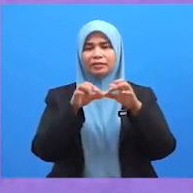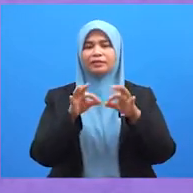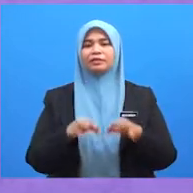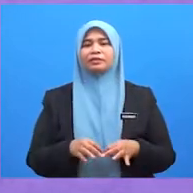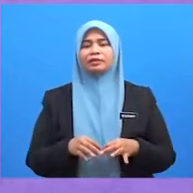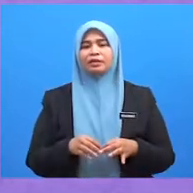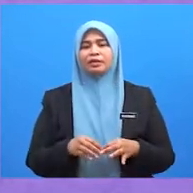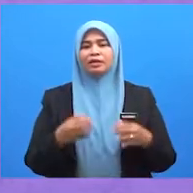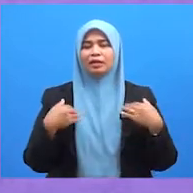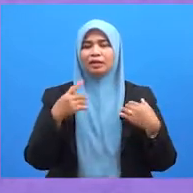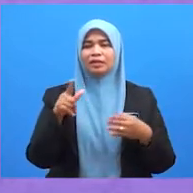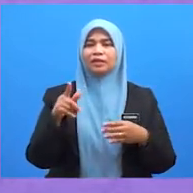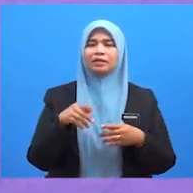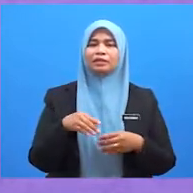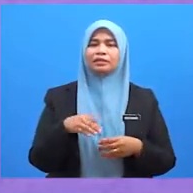Kaedah bercerita